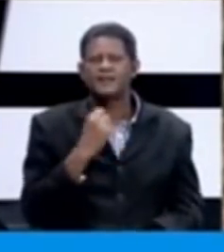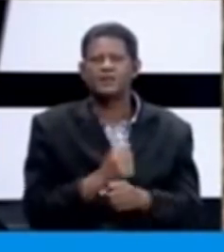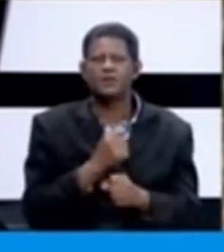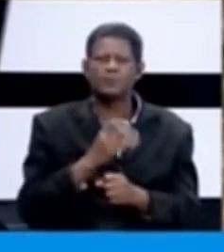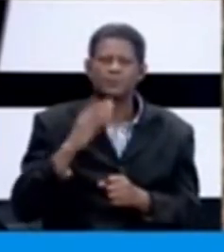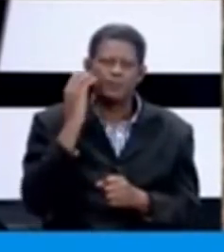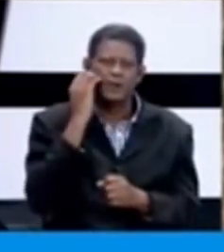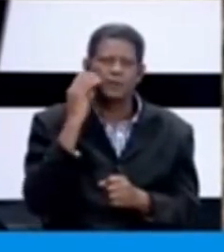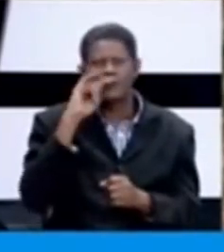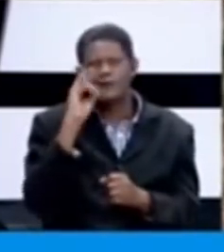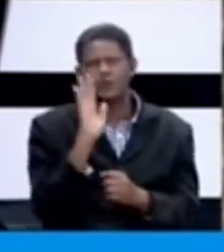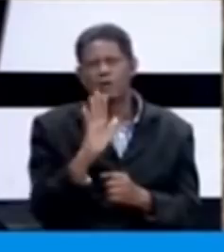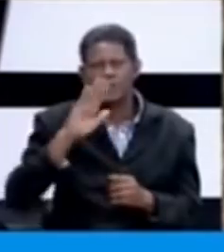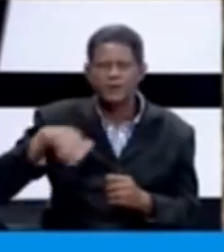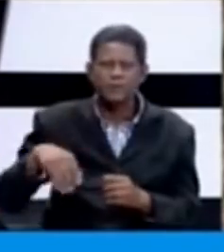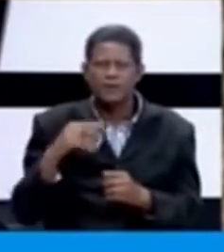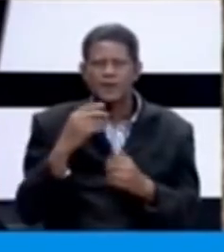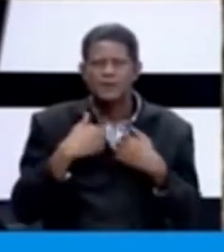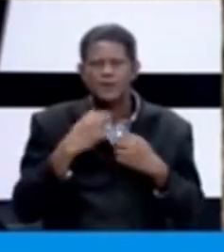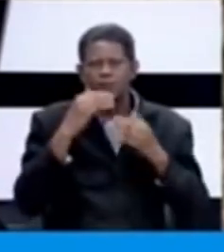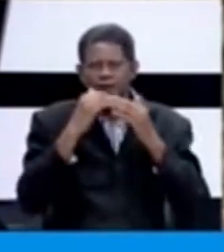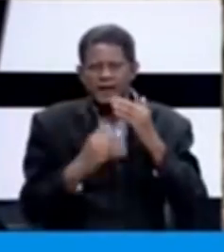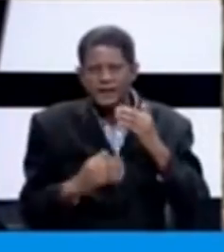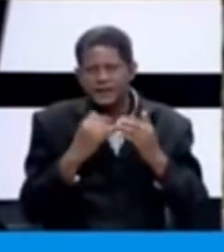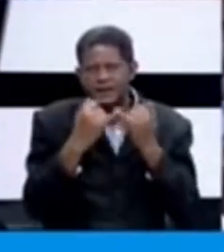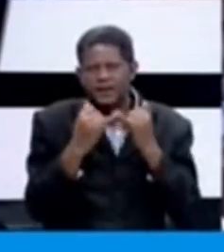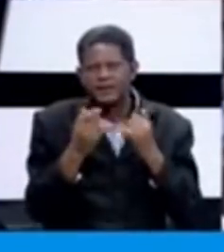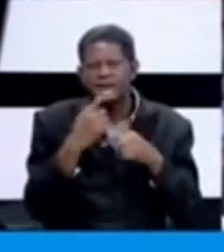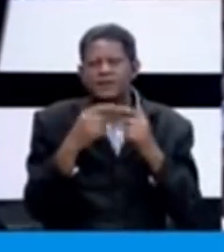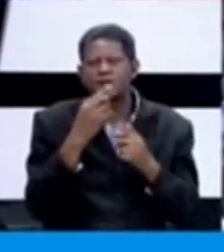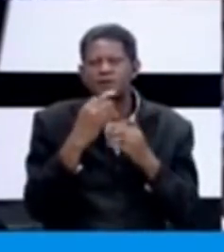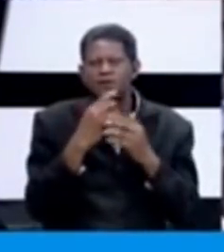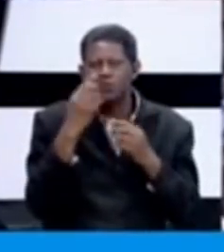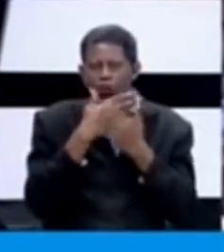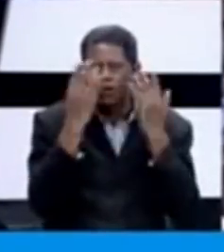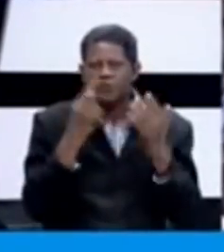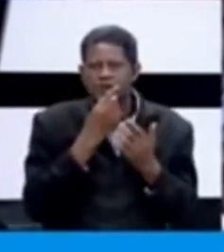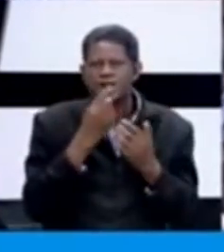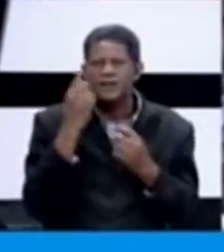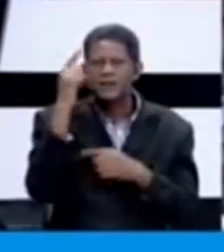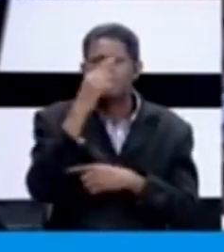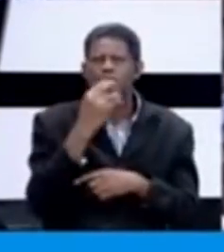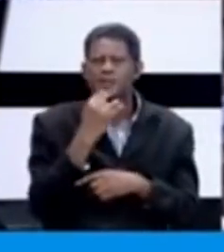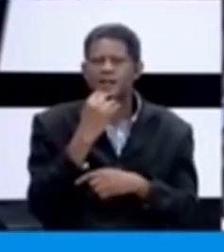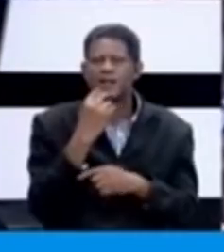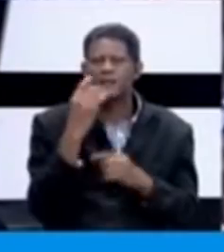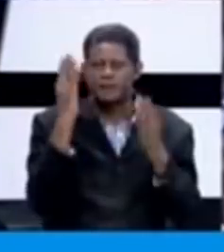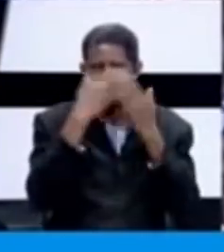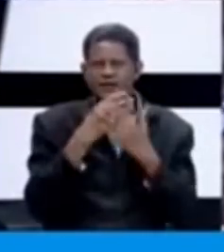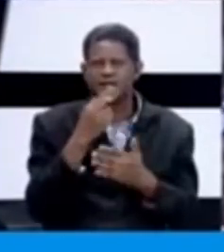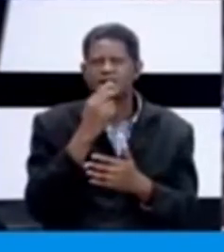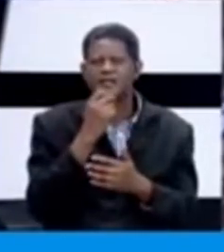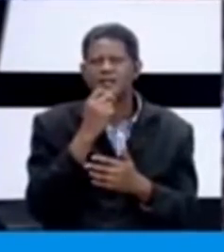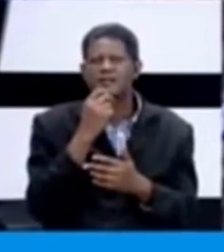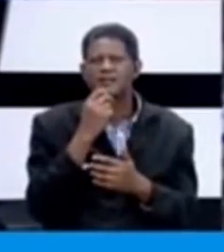ቲቶ ካላችሁ ነገር እየቀነሰ እያካፈለ እያመጣ የጠዋት ቁርሲ ከሰዓት ምሳት የእራት ደቆም ሓዲጎም ንዓና ካብ ዘለዎም